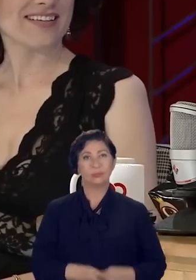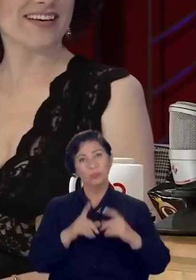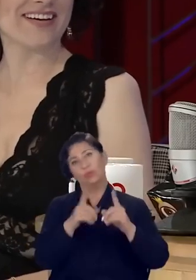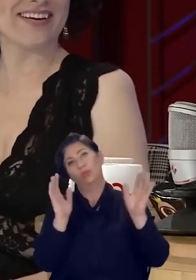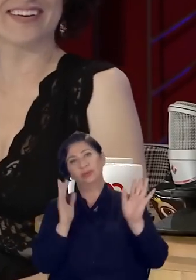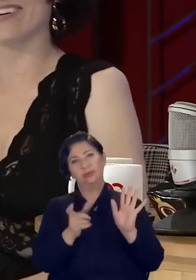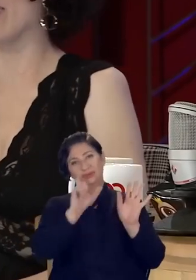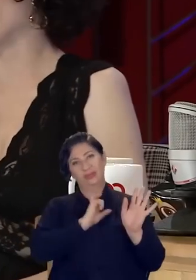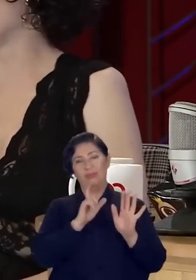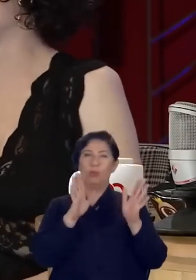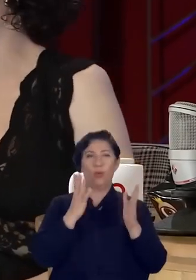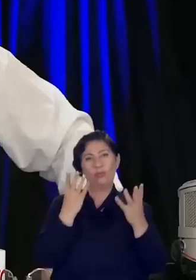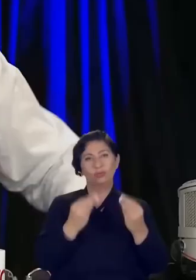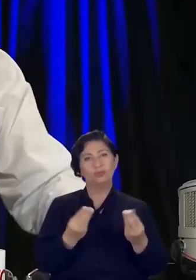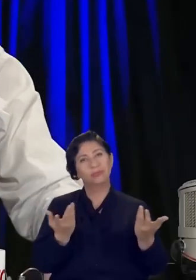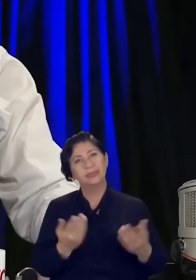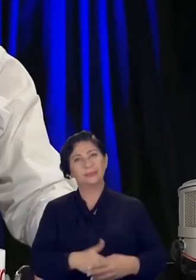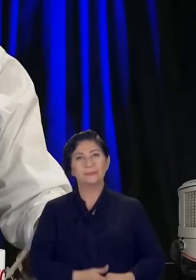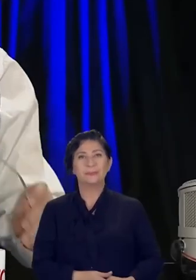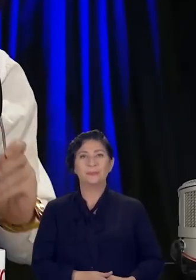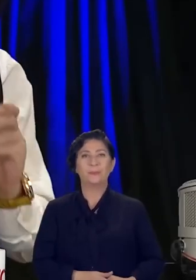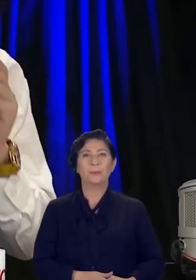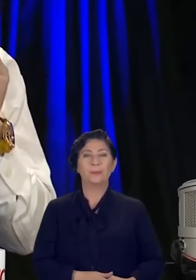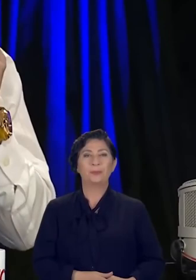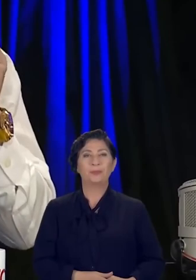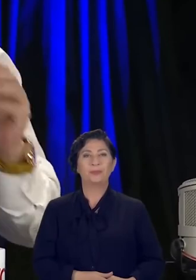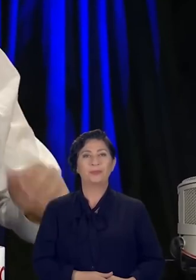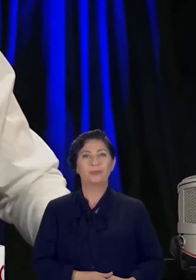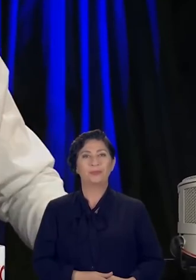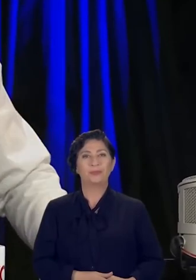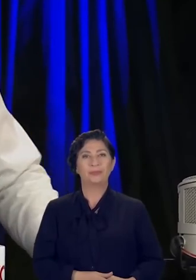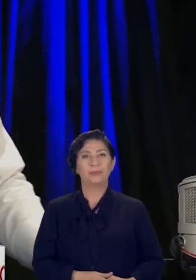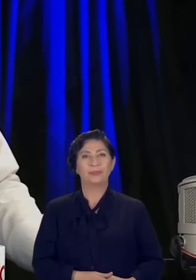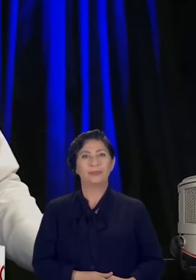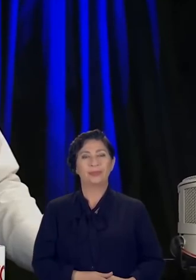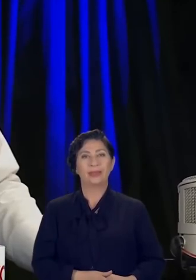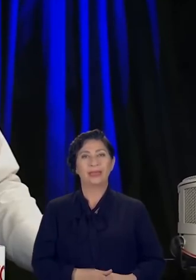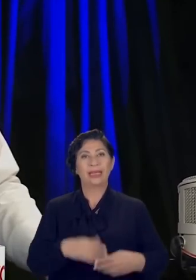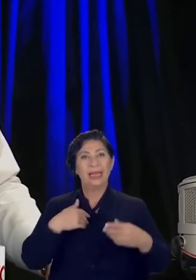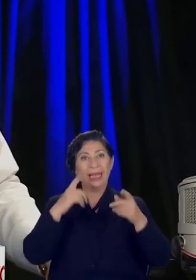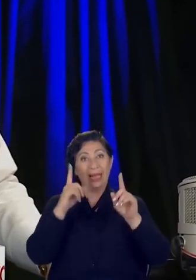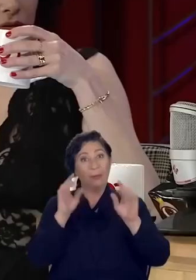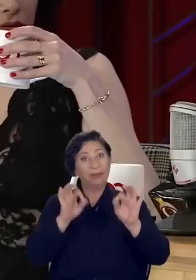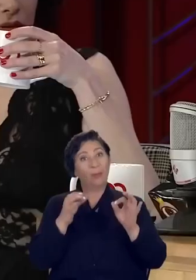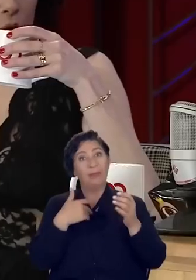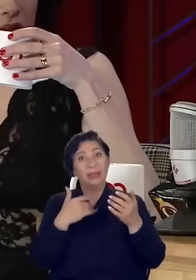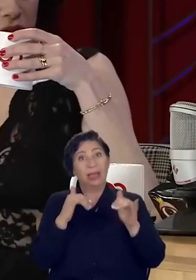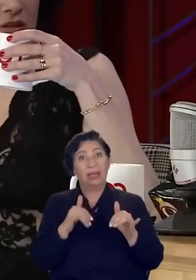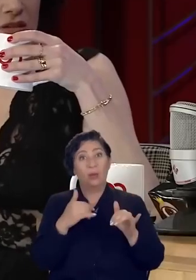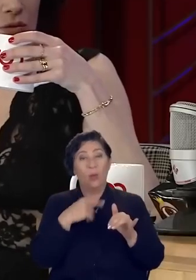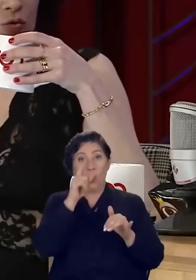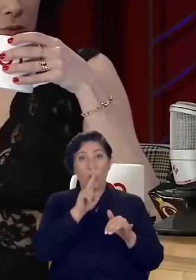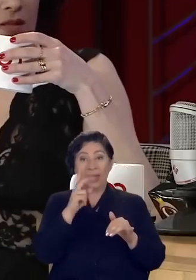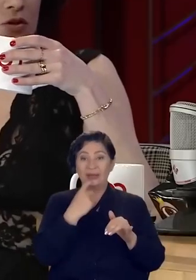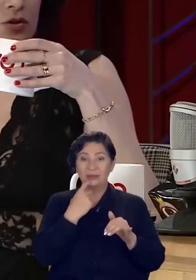bu mu yani söyleyeceğin? Ama olmuş. Peki. Şimdi ben de evet şaşırmıştım ilk başta duyduğumda. Ya 17